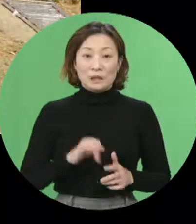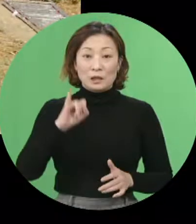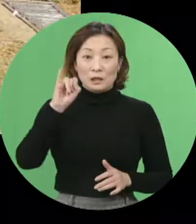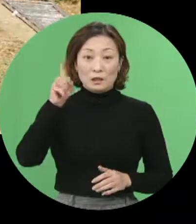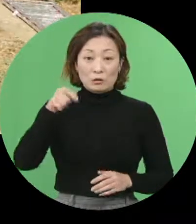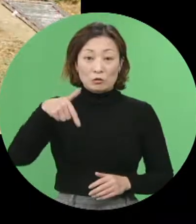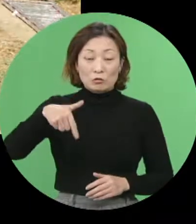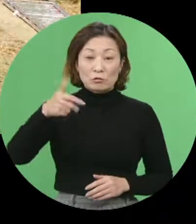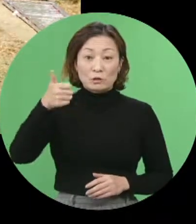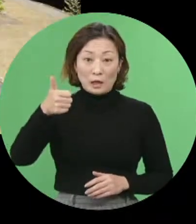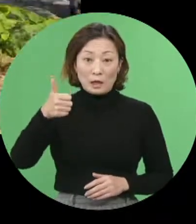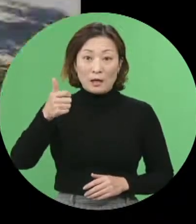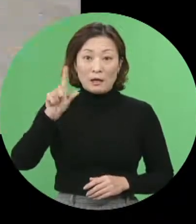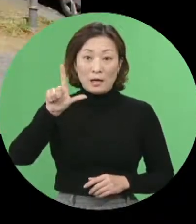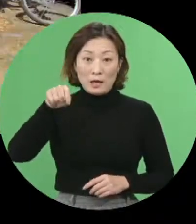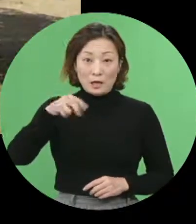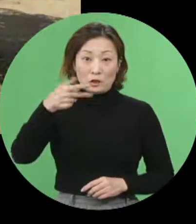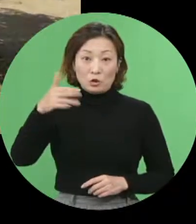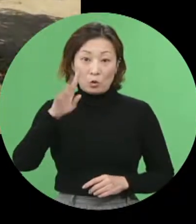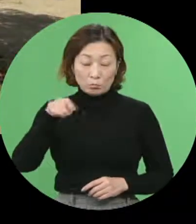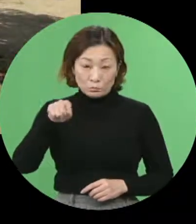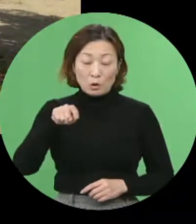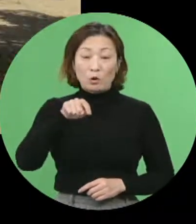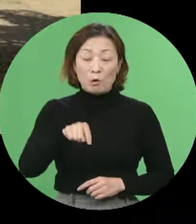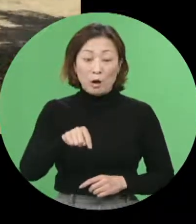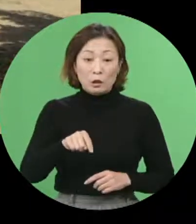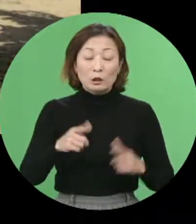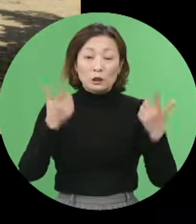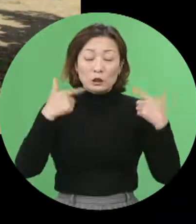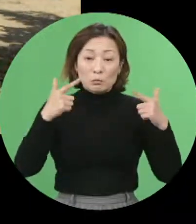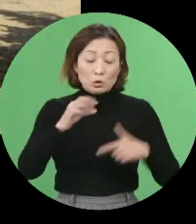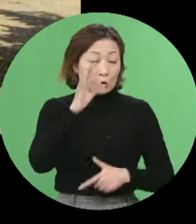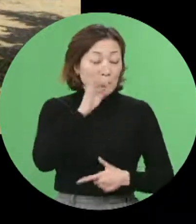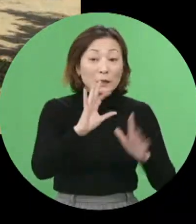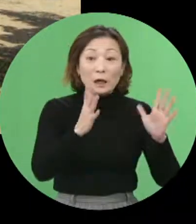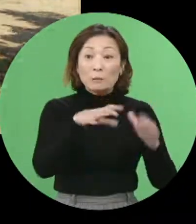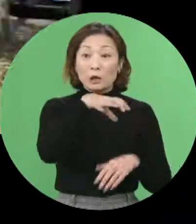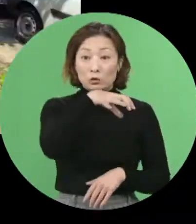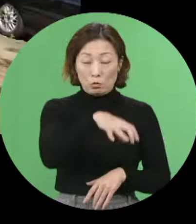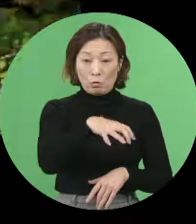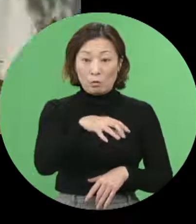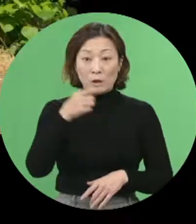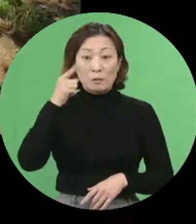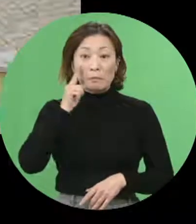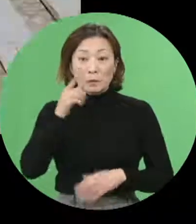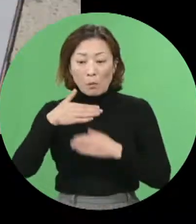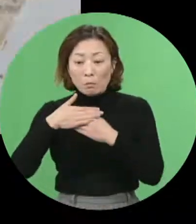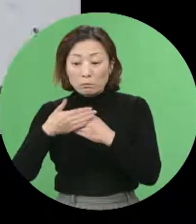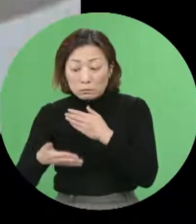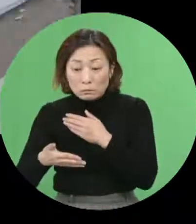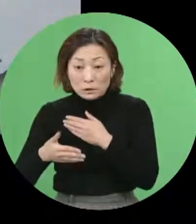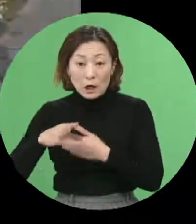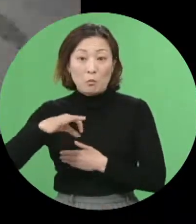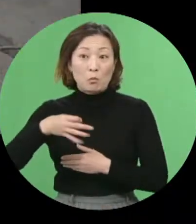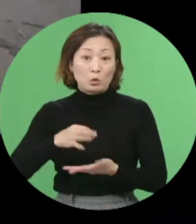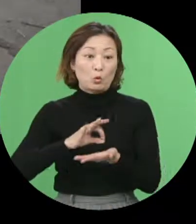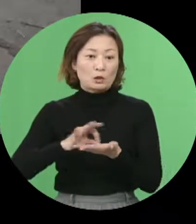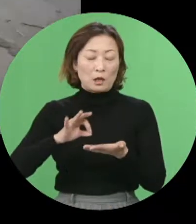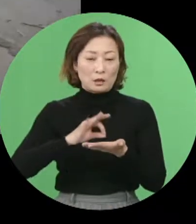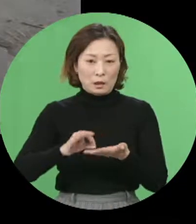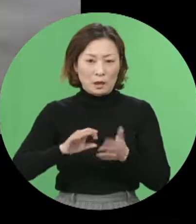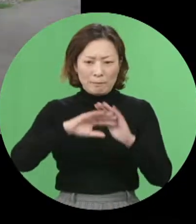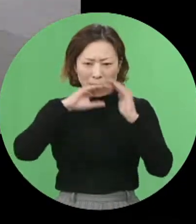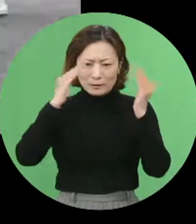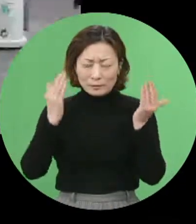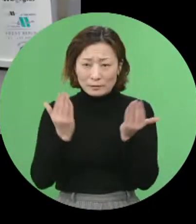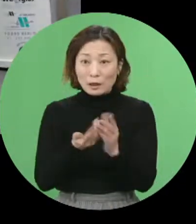インスタレーションとは、普段人目につかない場所を使ったり、見落とされがちなものを利用して全く違う